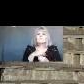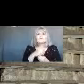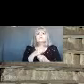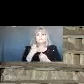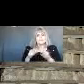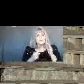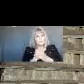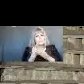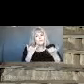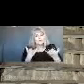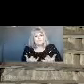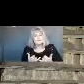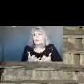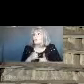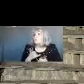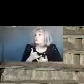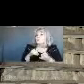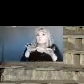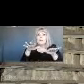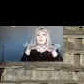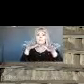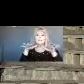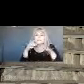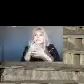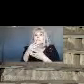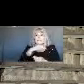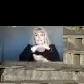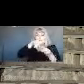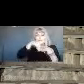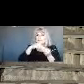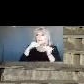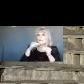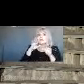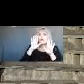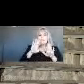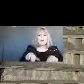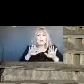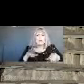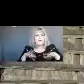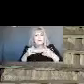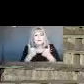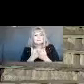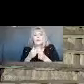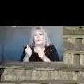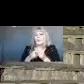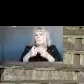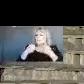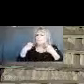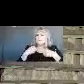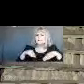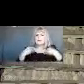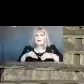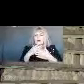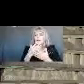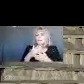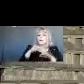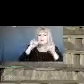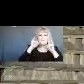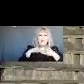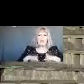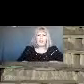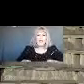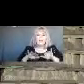groot uitgebreide familie op een plaas bly miskien of baie keer selfs in een huis en hulle doen besigheid saam en hulle deel alles